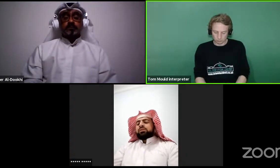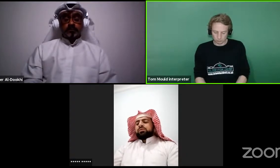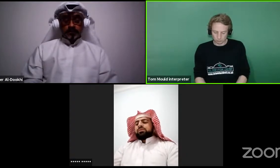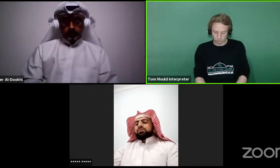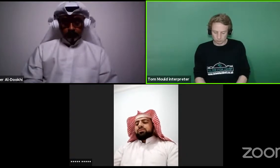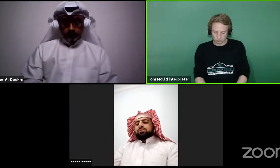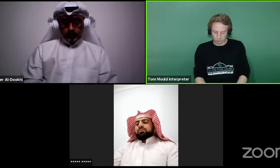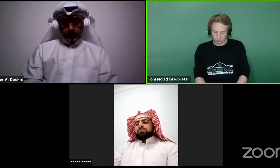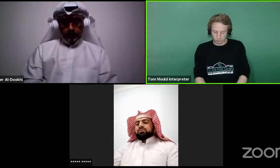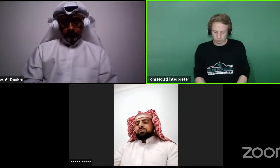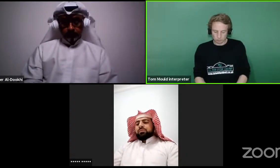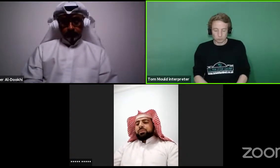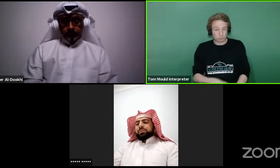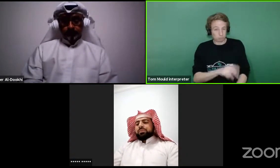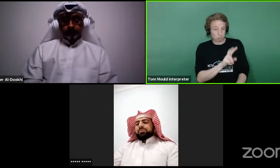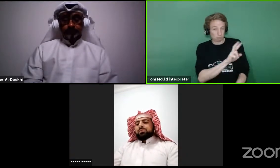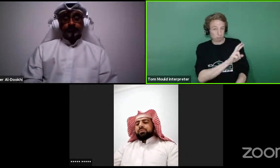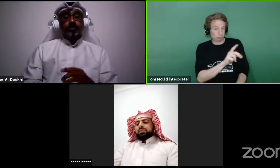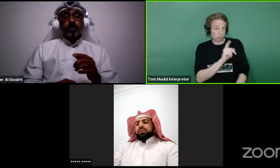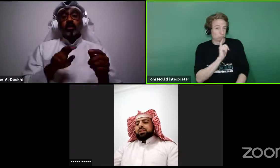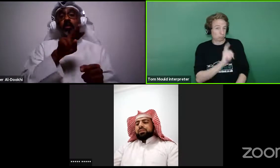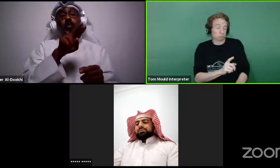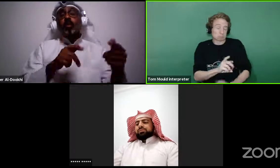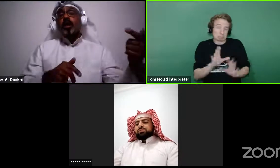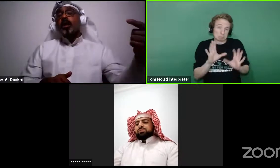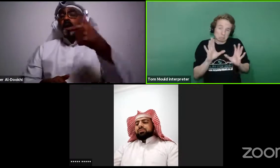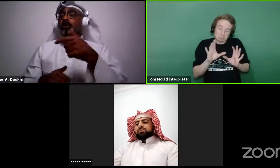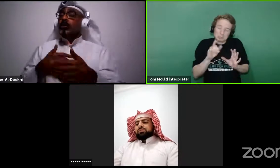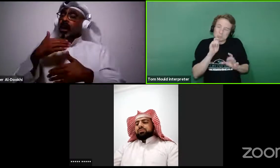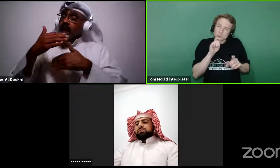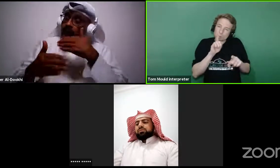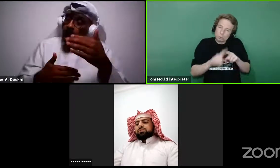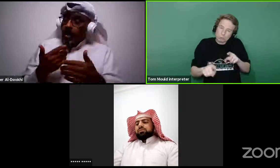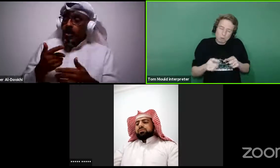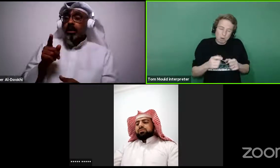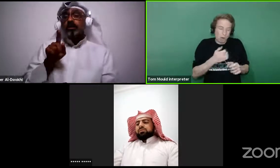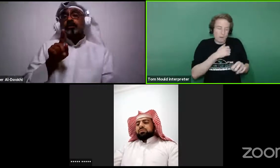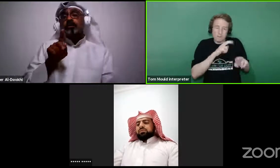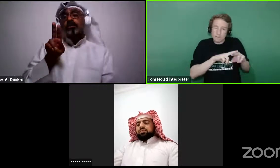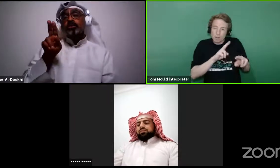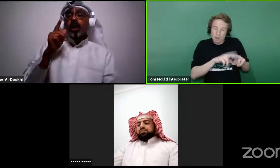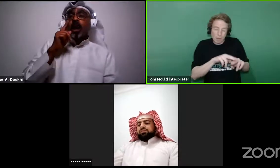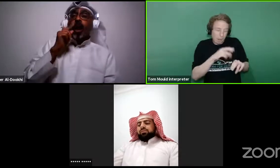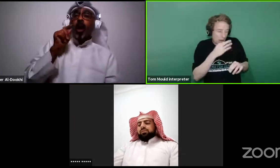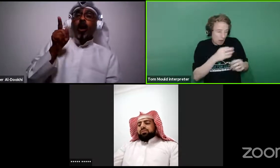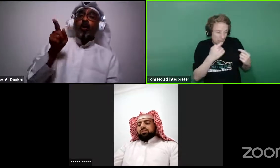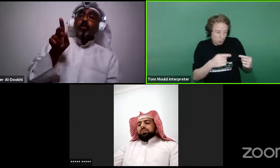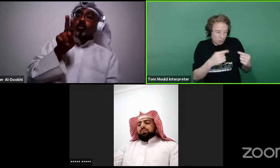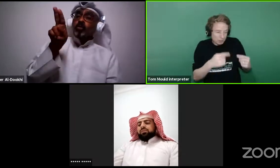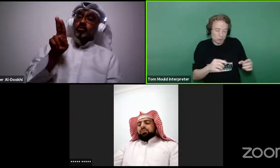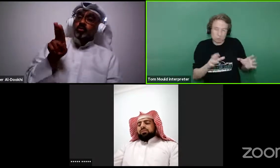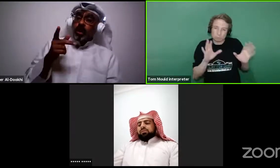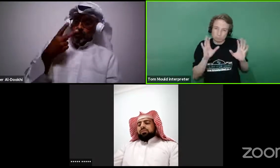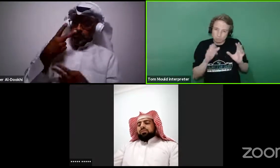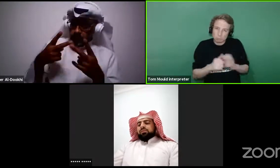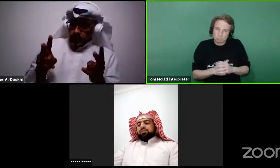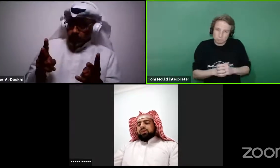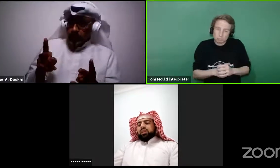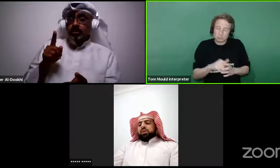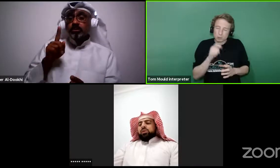لفاعلون. They said, "We shall try to get permission for him from his father, and verily we shall do